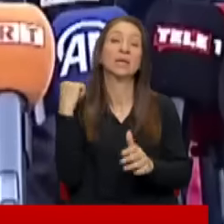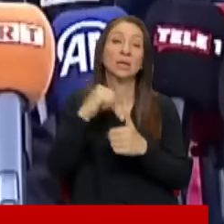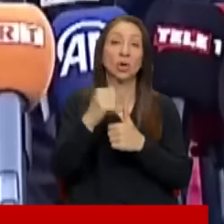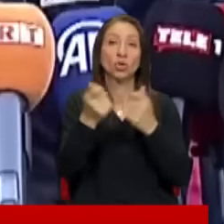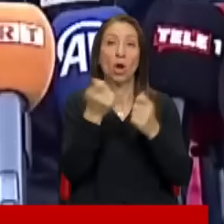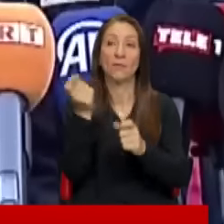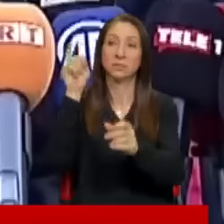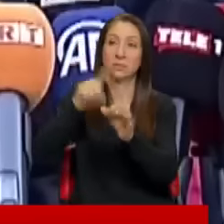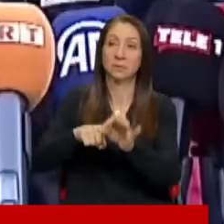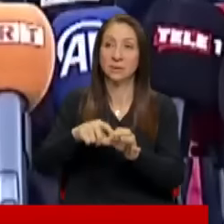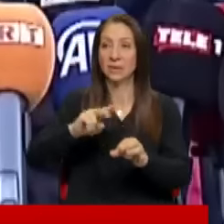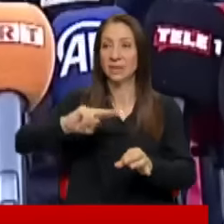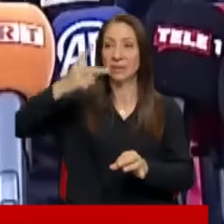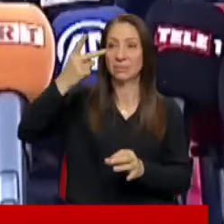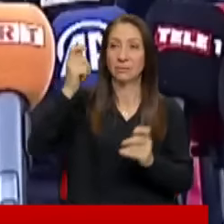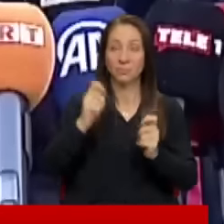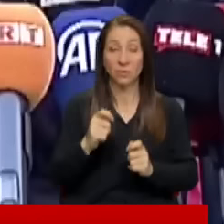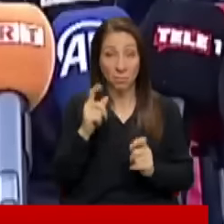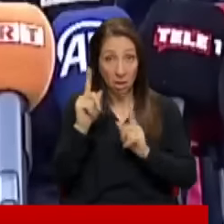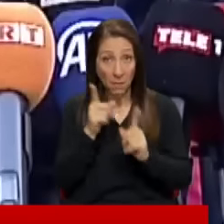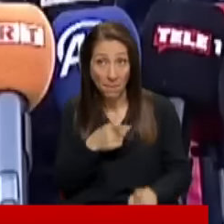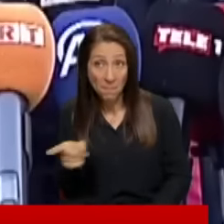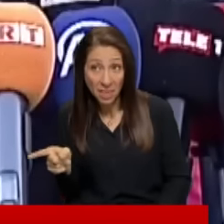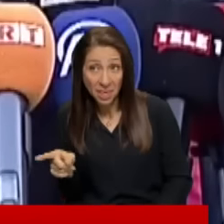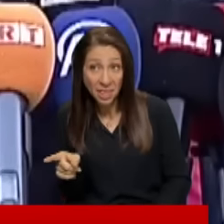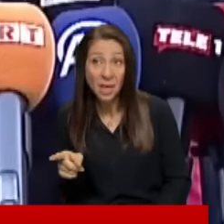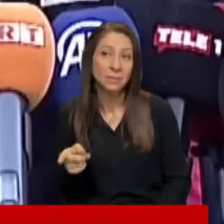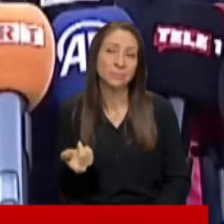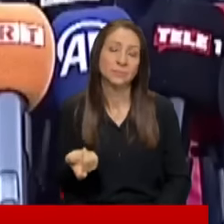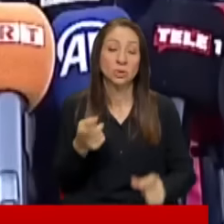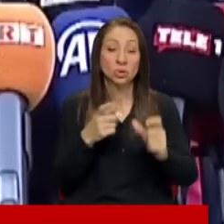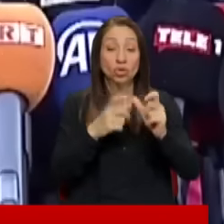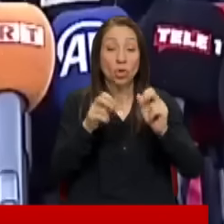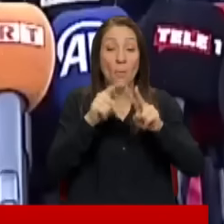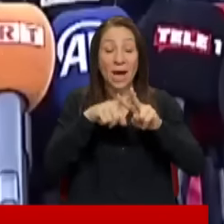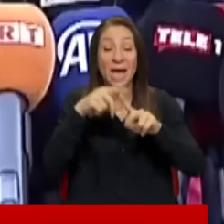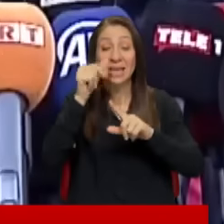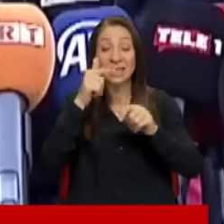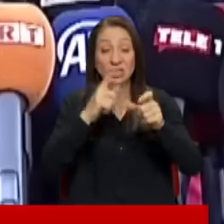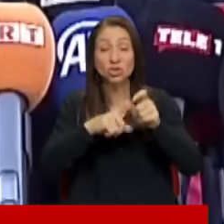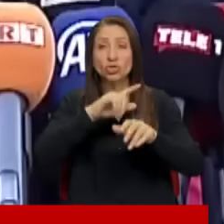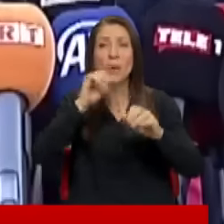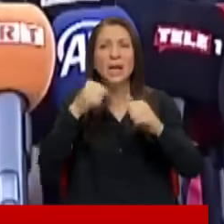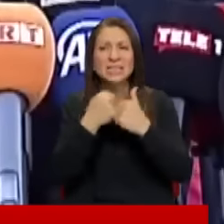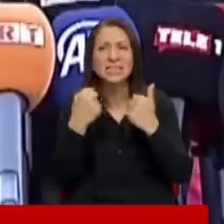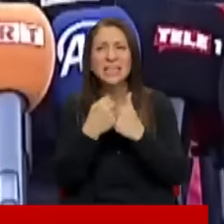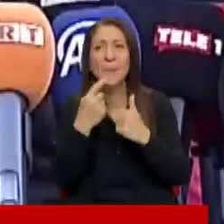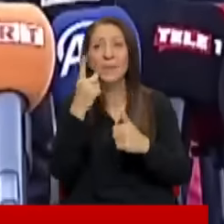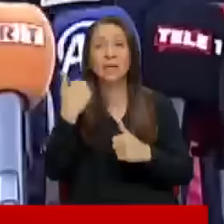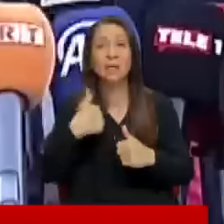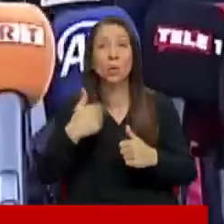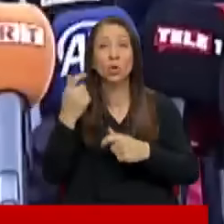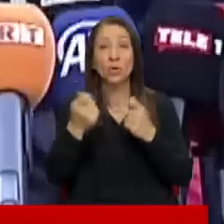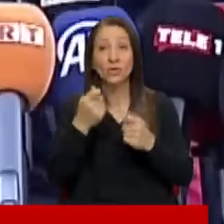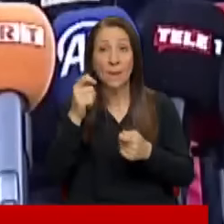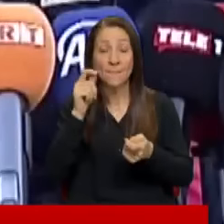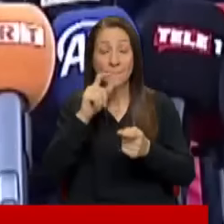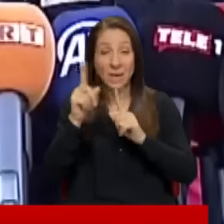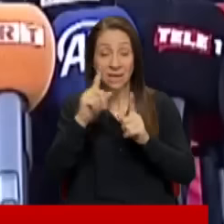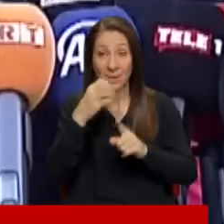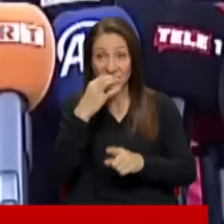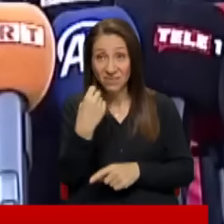göreve atadılar arkadaşlar. Yargılandı mı? Bir kişiye Soma'dan İliç'e kadar tüm facialarda bir kamu görevlisine yargılama